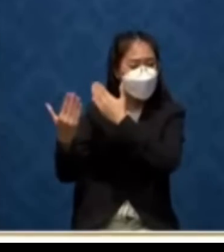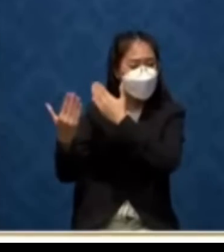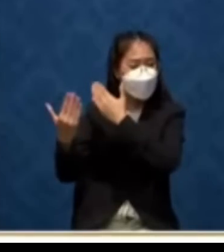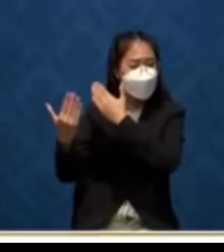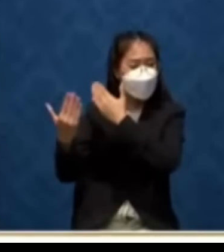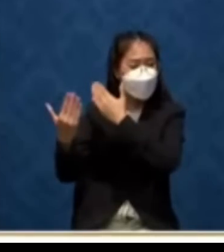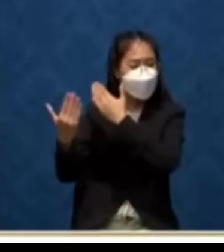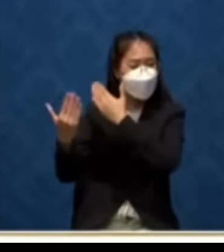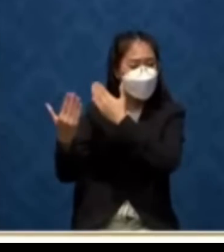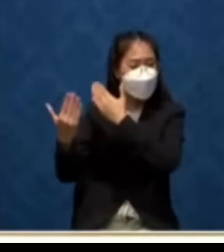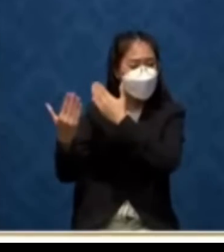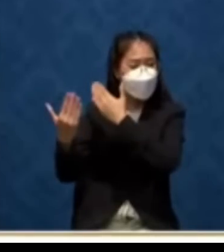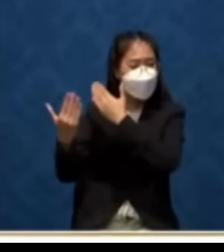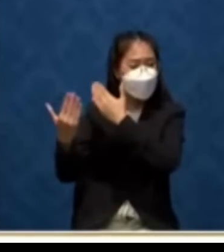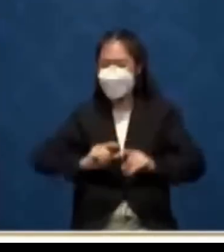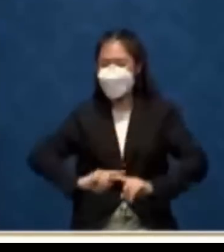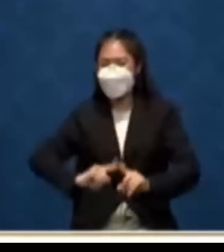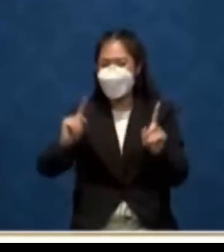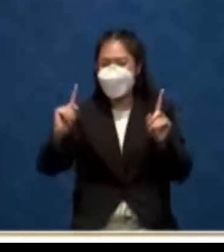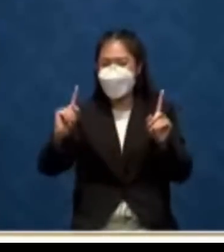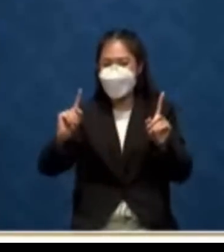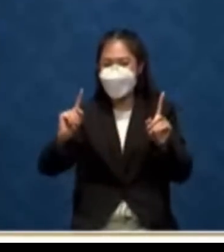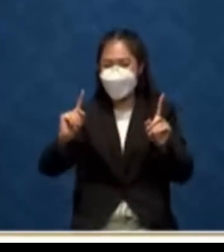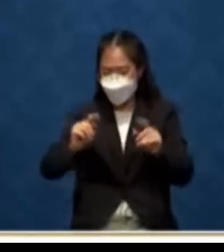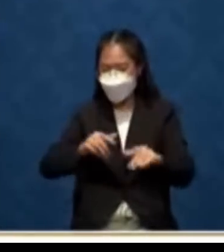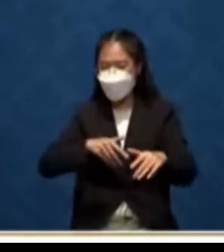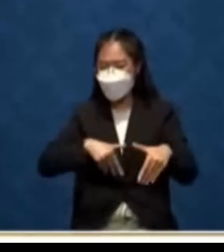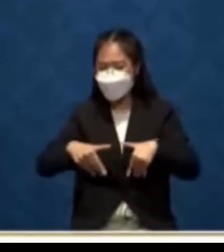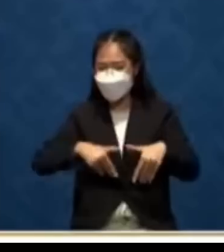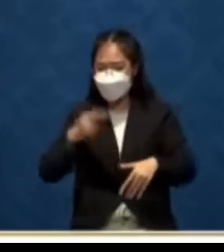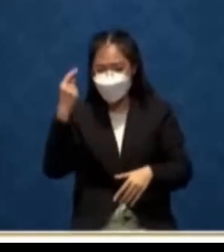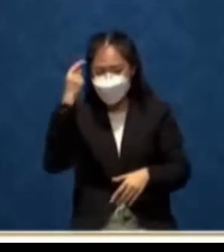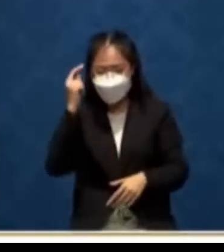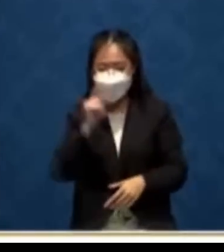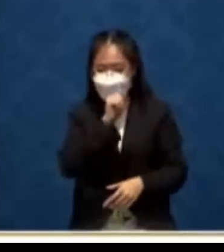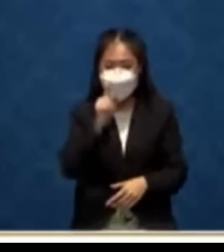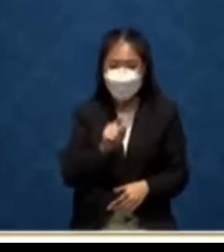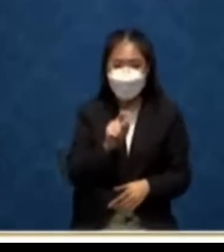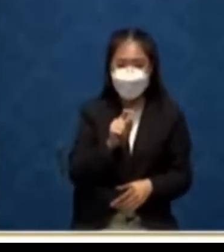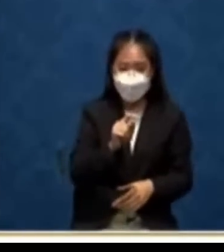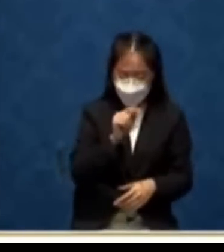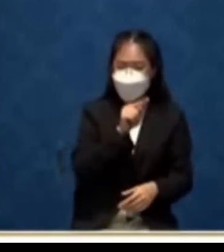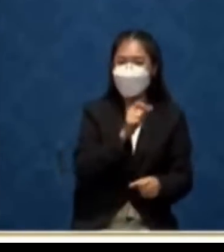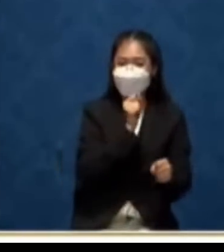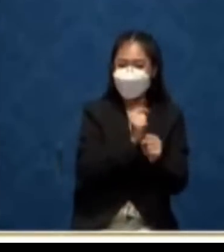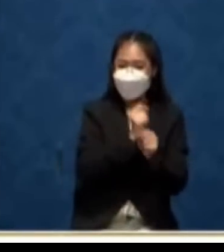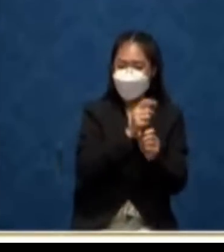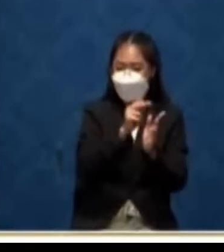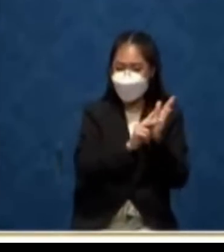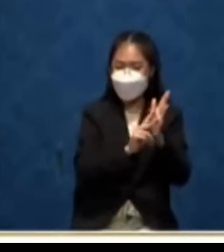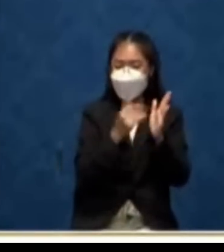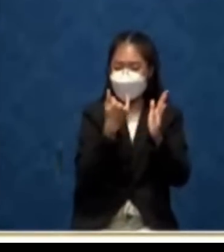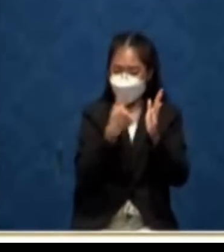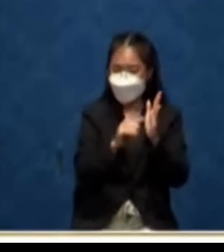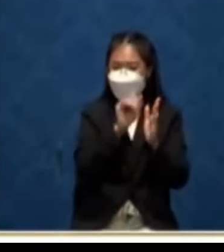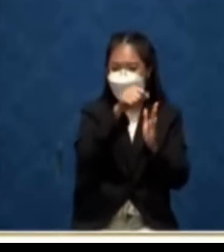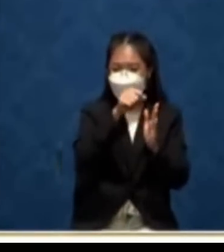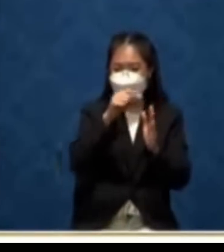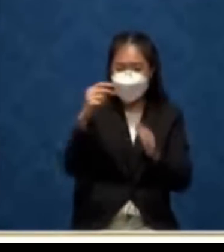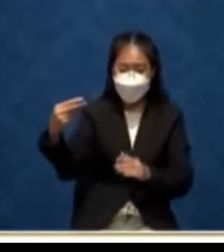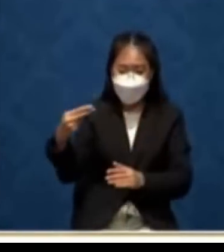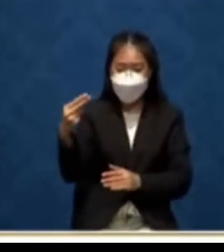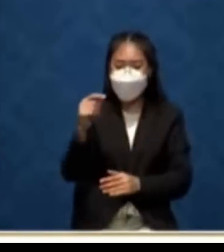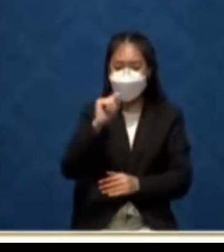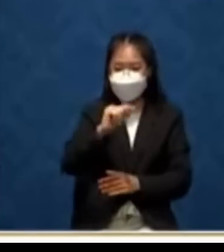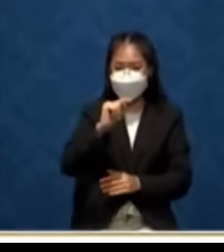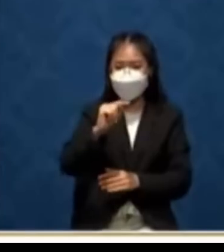แปลกๆกันแบบนี้คนอื่นเขาเลยสงสัยว่าอาจเป็นการฟอกเงินไม่หลานประยุทธ์ฟอกเงินให้ตู้หาว